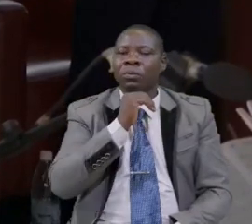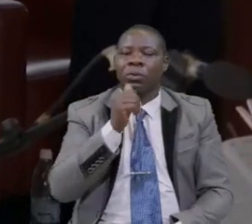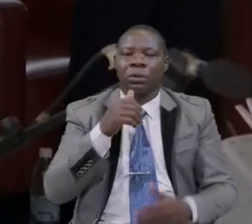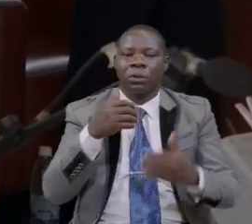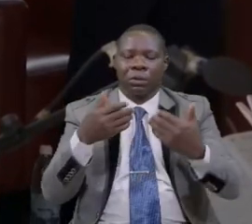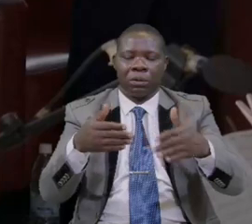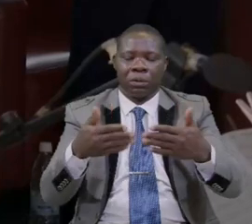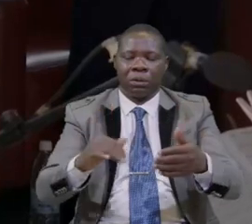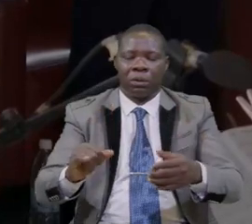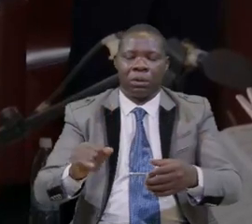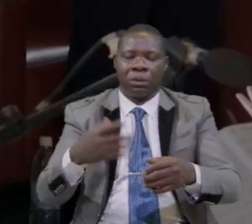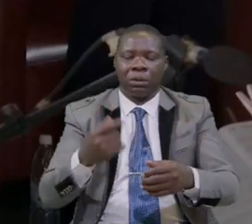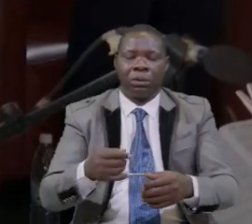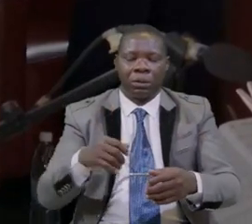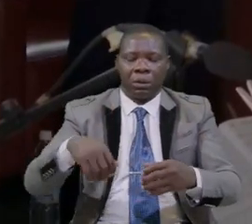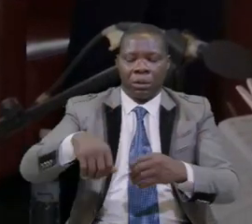Ils ne vendent pas l'onction